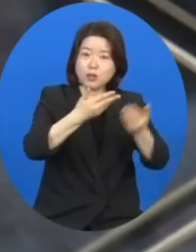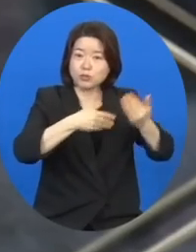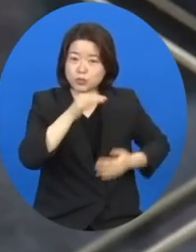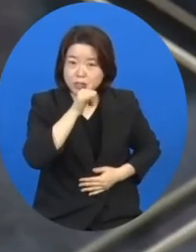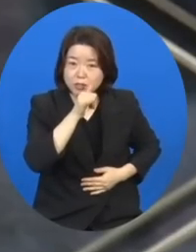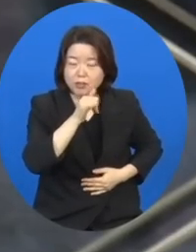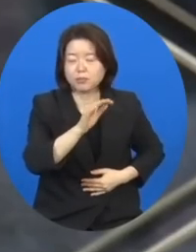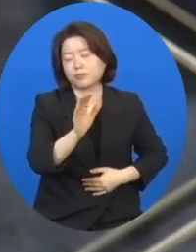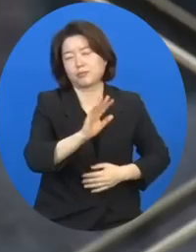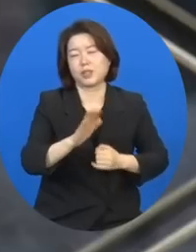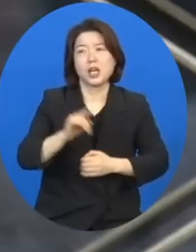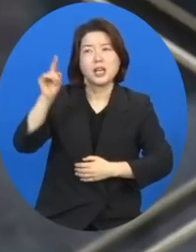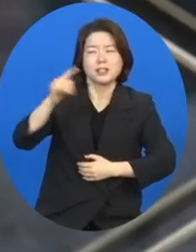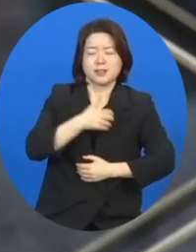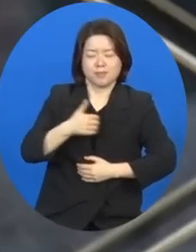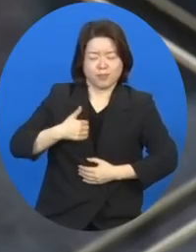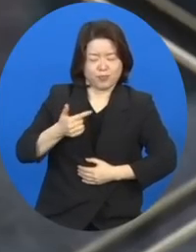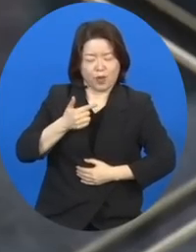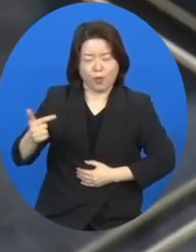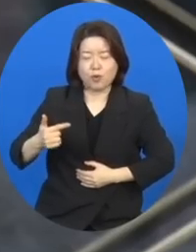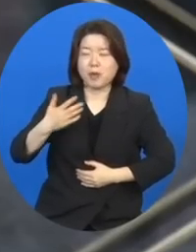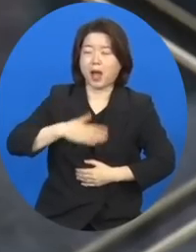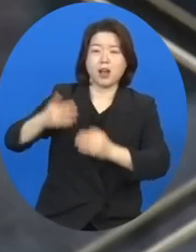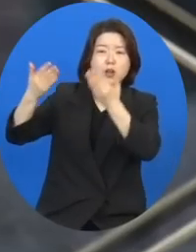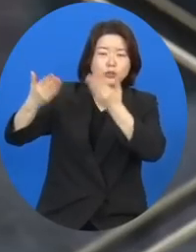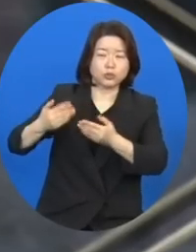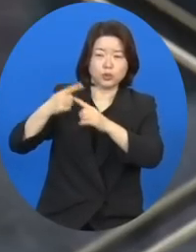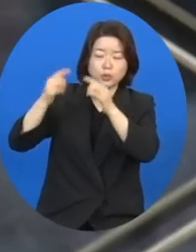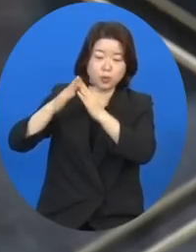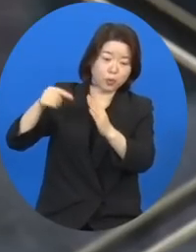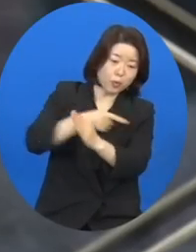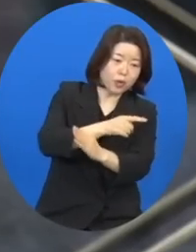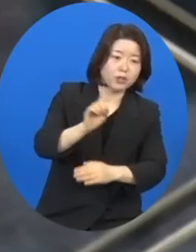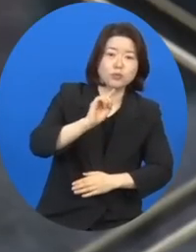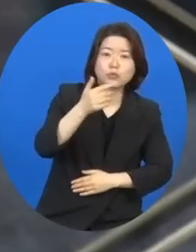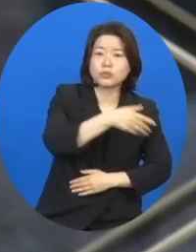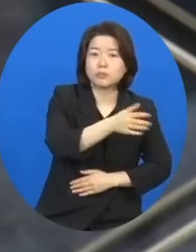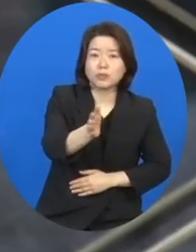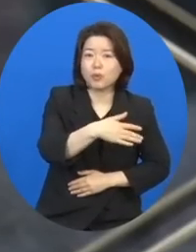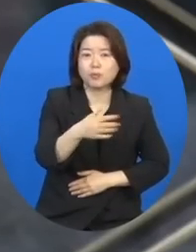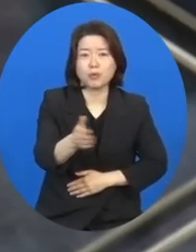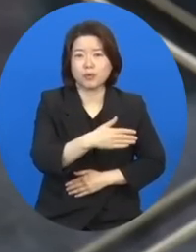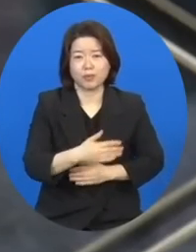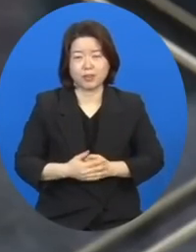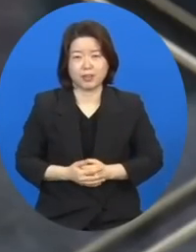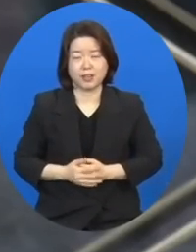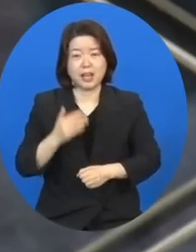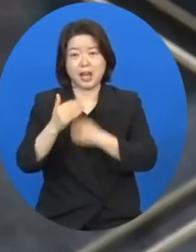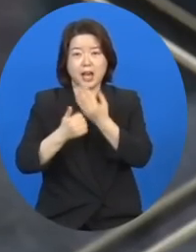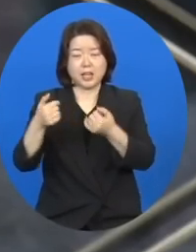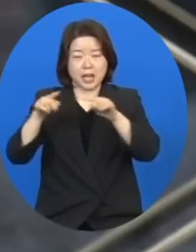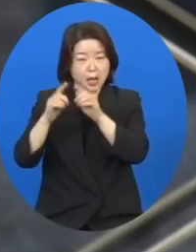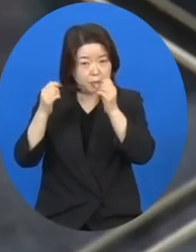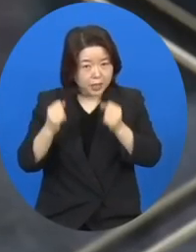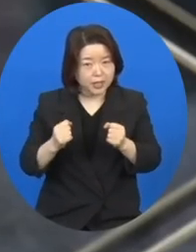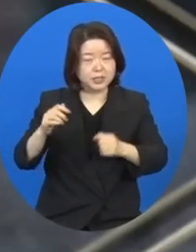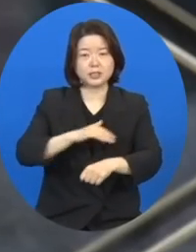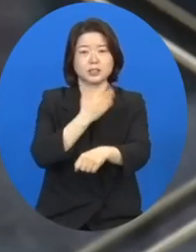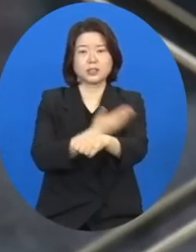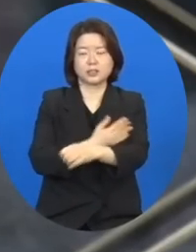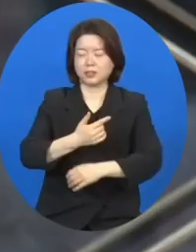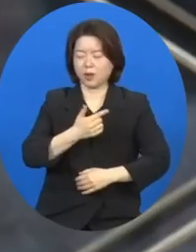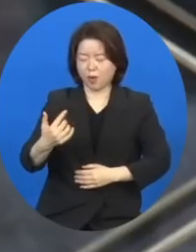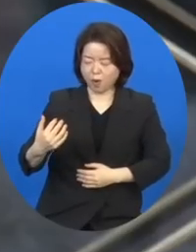풍성함이 얼마나 큰지를 알려주는 것이 교회 외에 어디 있냐고요. 하나님의 우리 함께 계십니다. 그 능력이